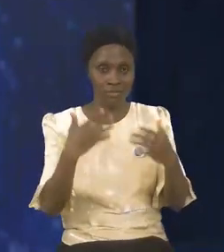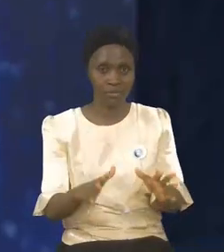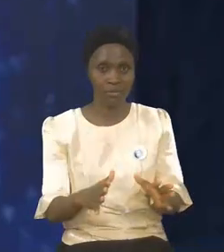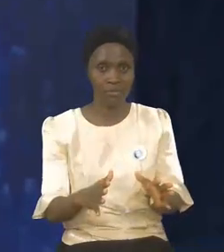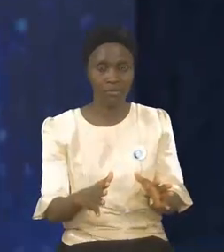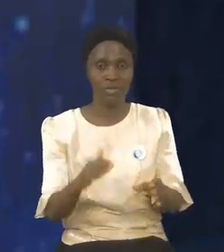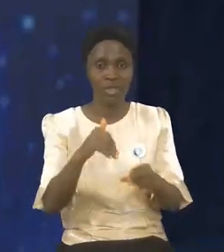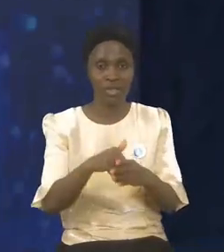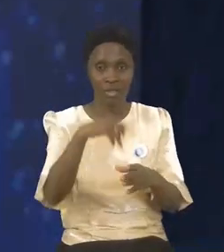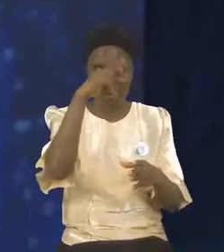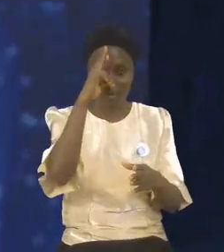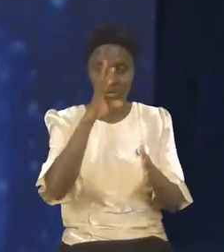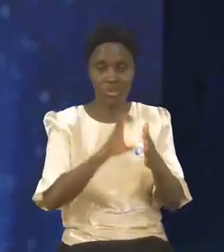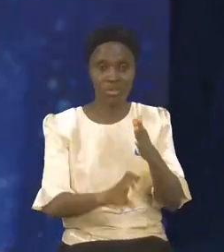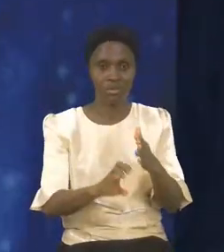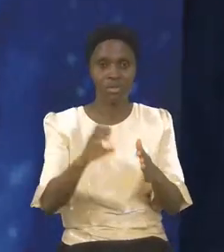dit au